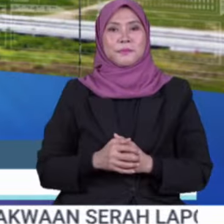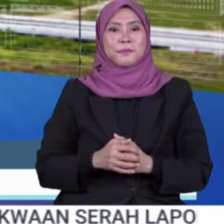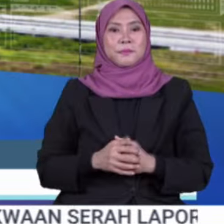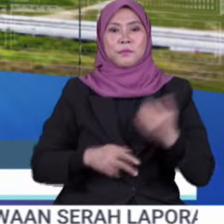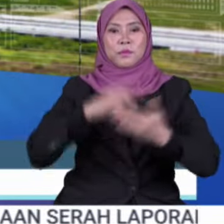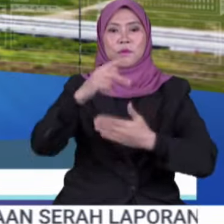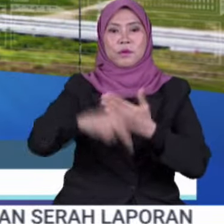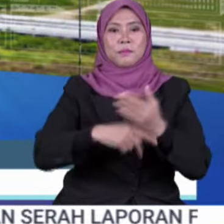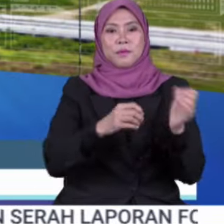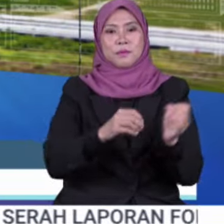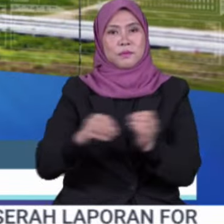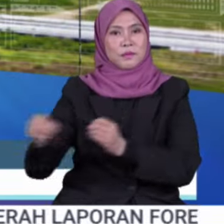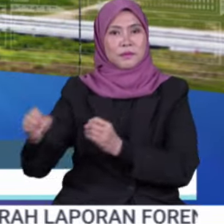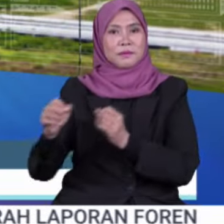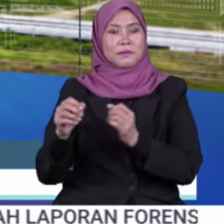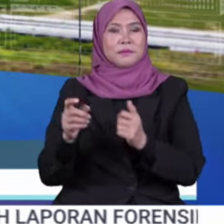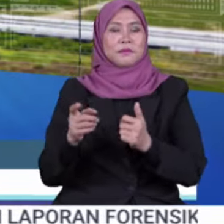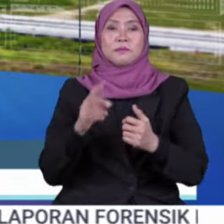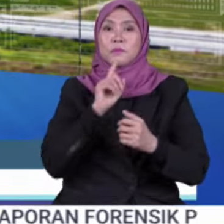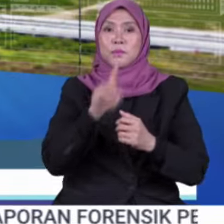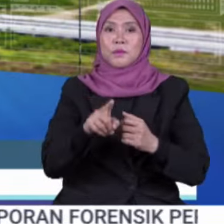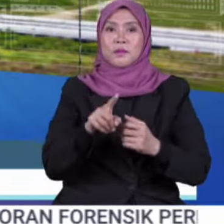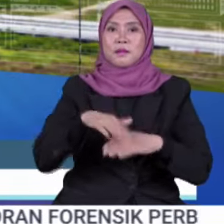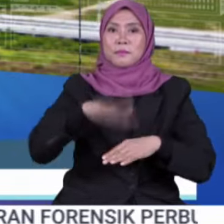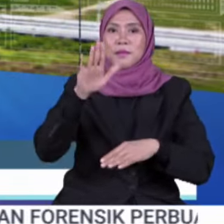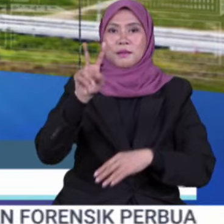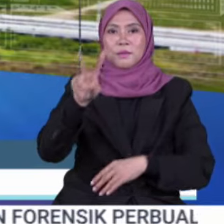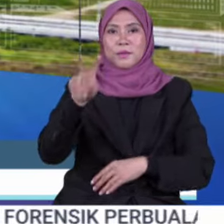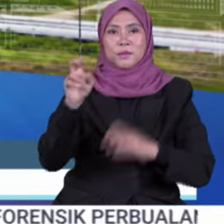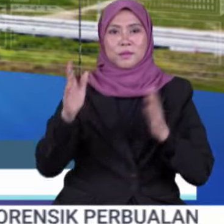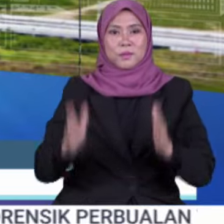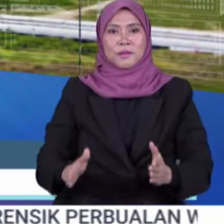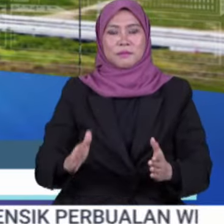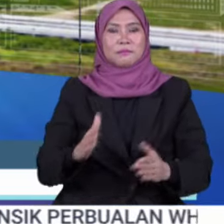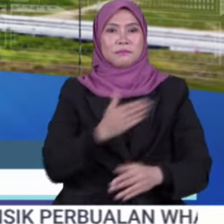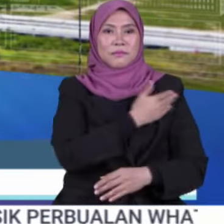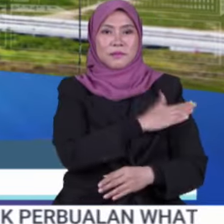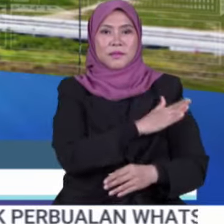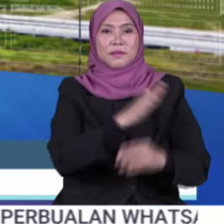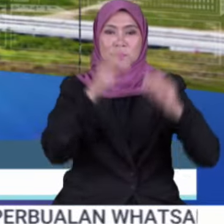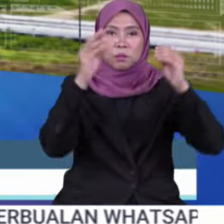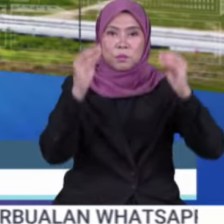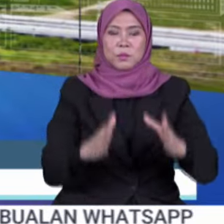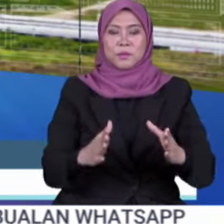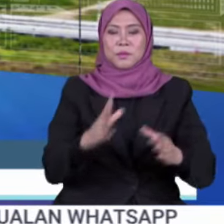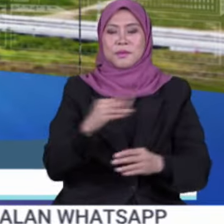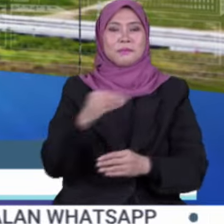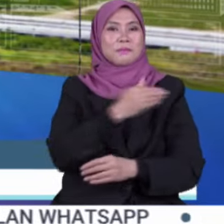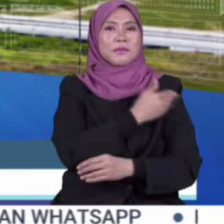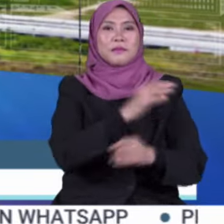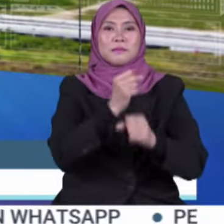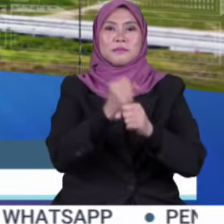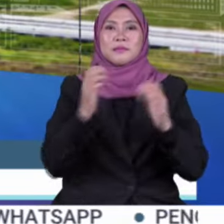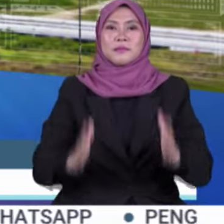anjuran bersama kali kelima itu menyaksikan kehadiran lebih 200 alumni Tektra, bekas guru dan kaki tangan